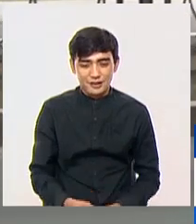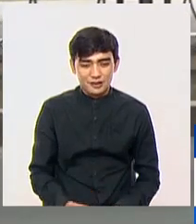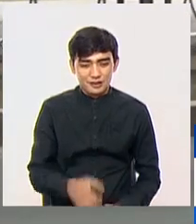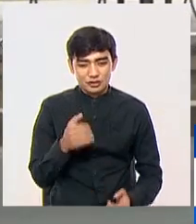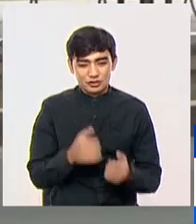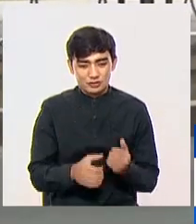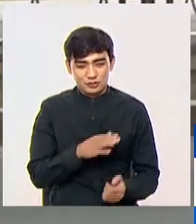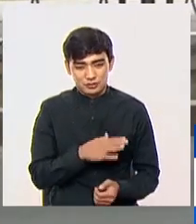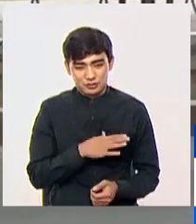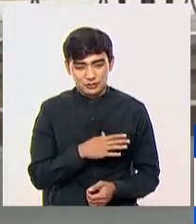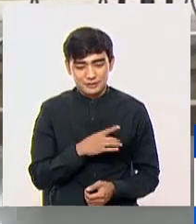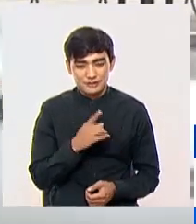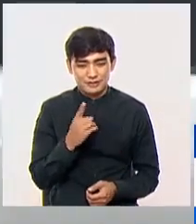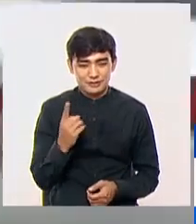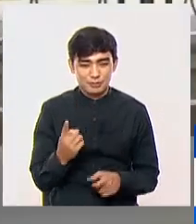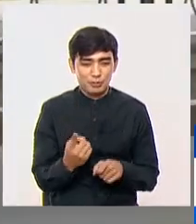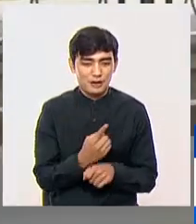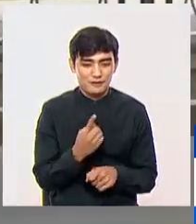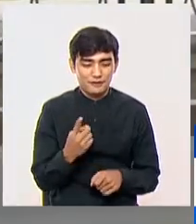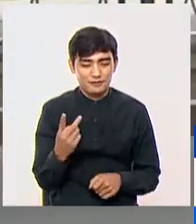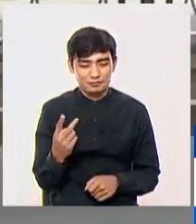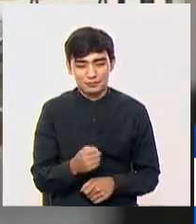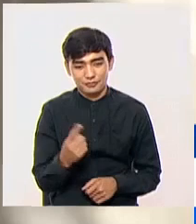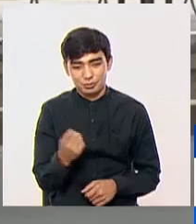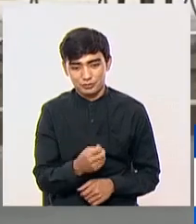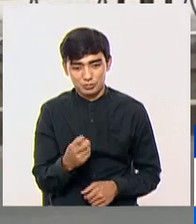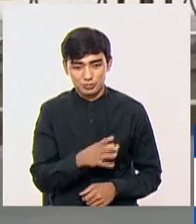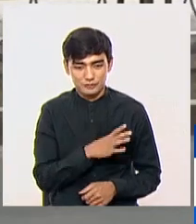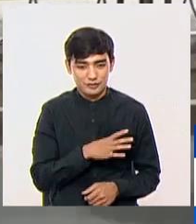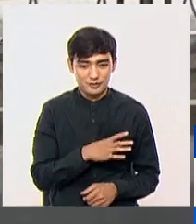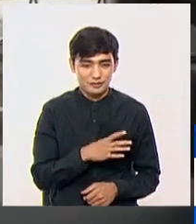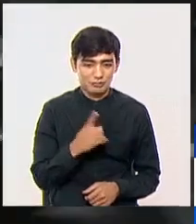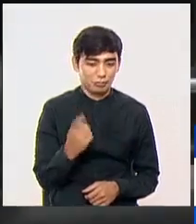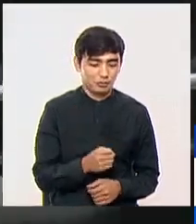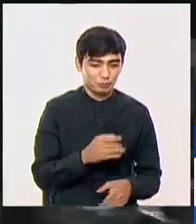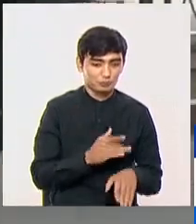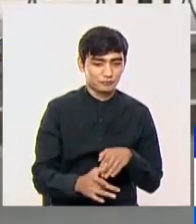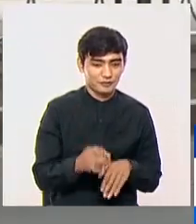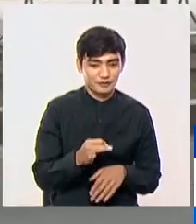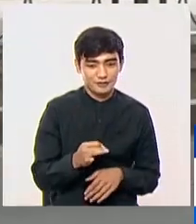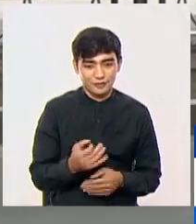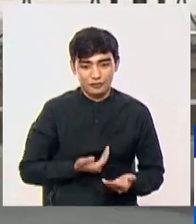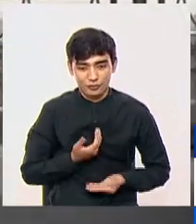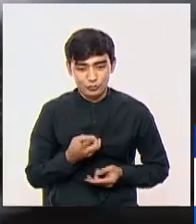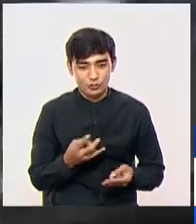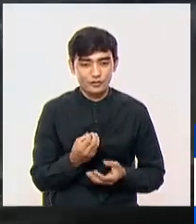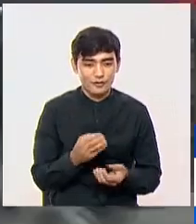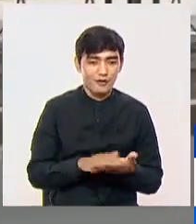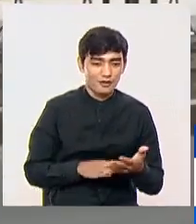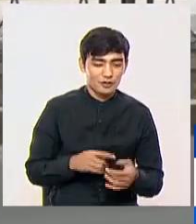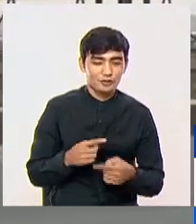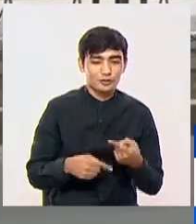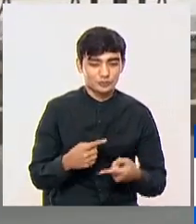у нас она уходит за первые 2 недели, бывает даже за 1. И потом приходится как-то выживать еще до